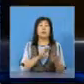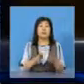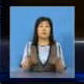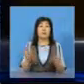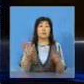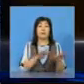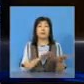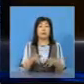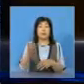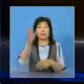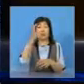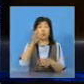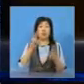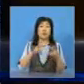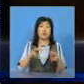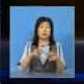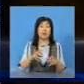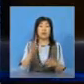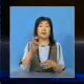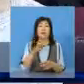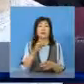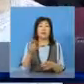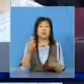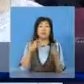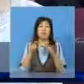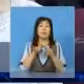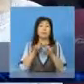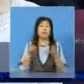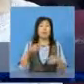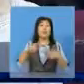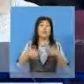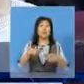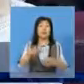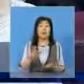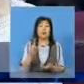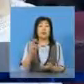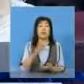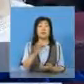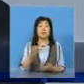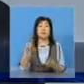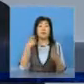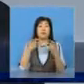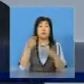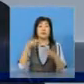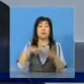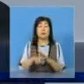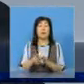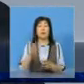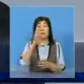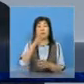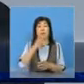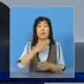формируют научно-исследовательские навыки студентов, пропагандируют наследие классиков в студенческой среде, воспитывают патриотизм